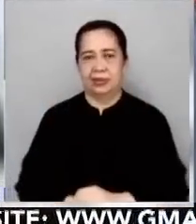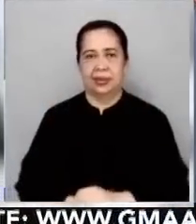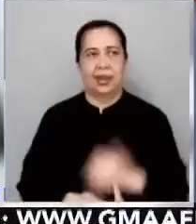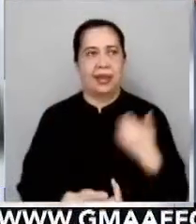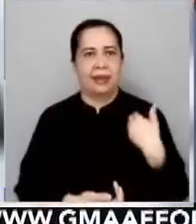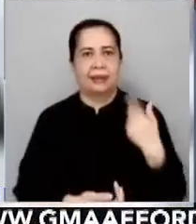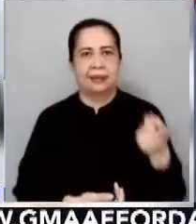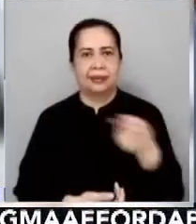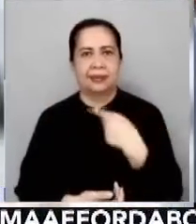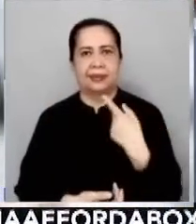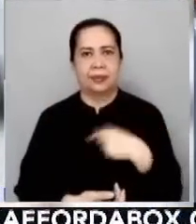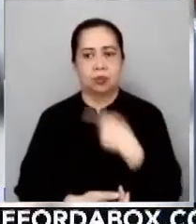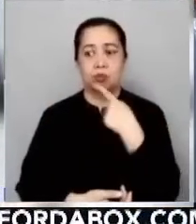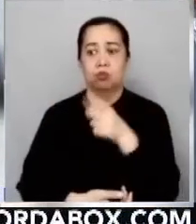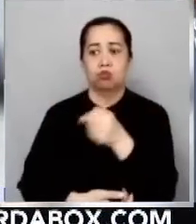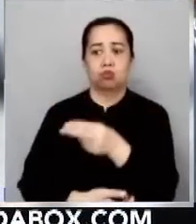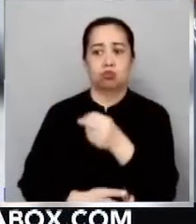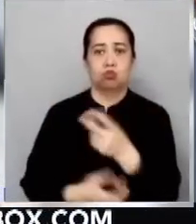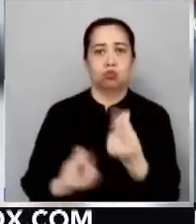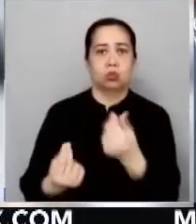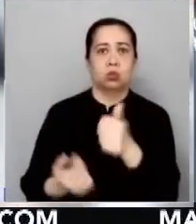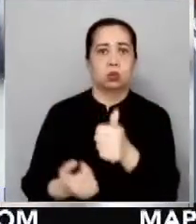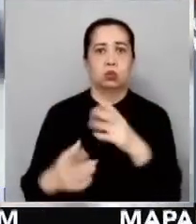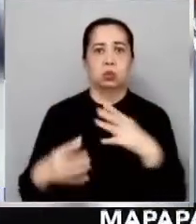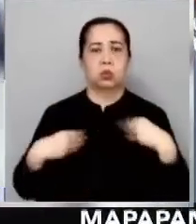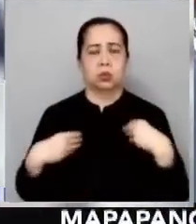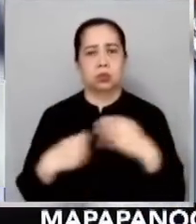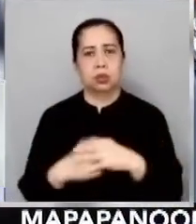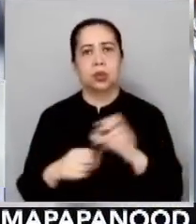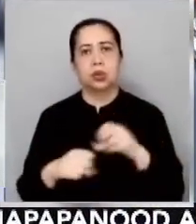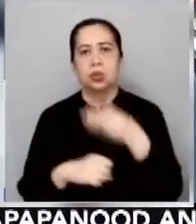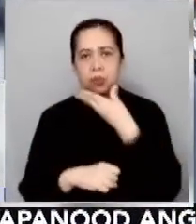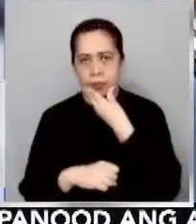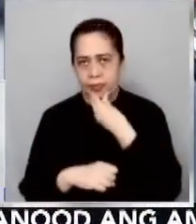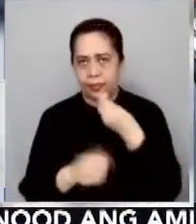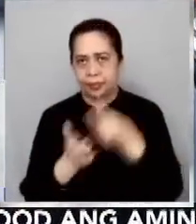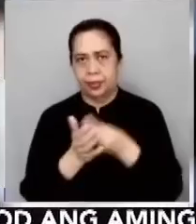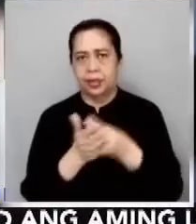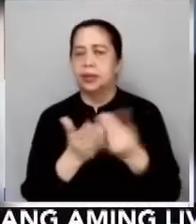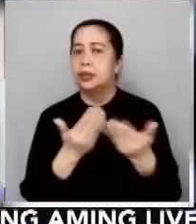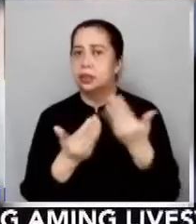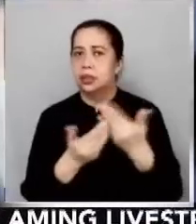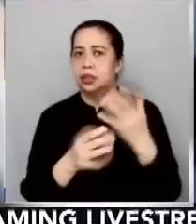mga naguutos na gawin nila yun para kumita ng pera, madaling kitain yung